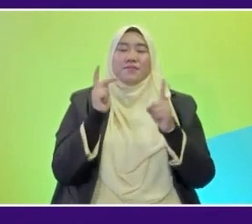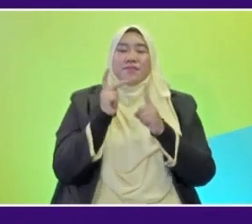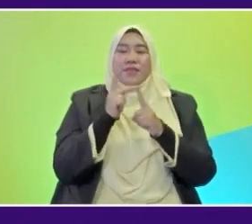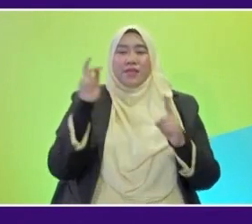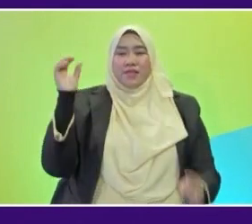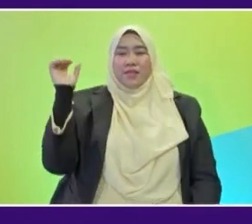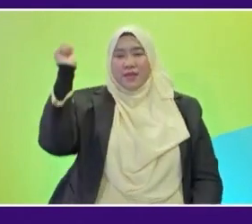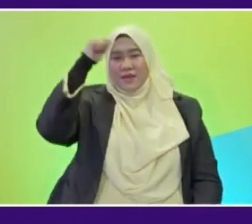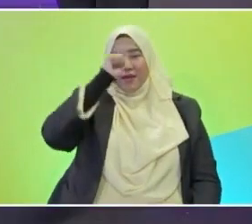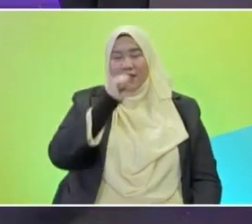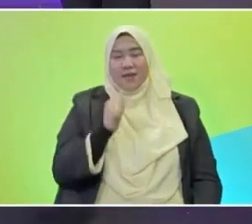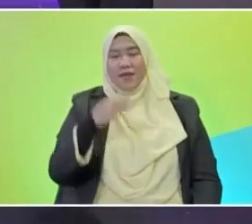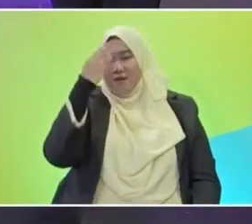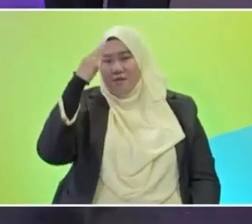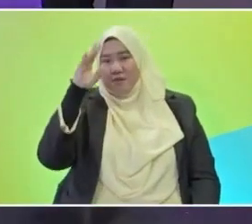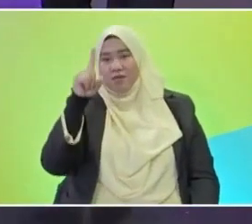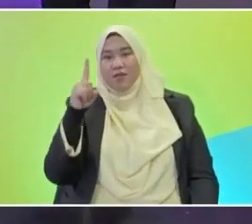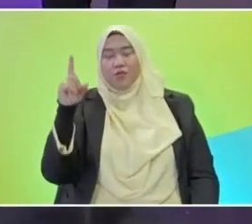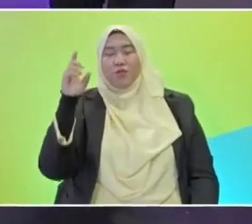lagi mungkin